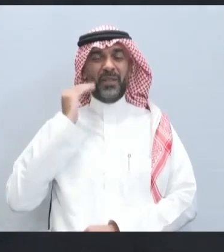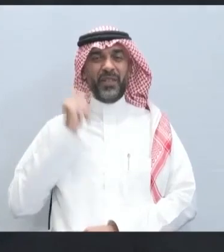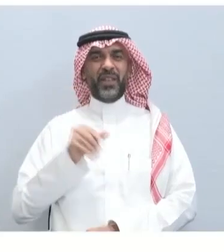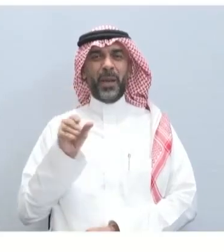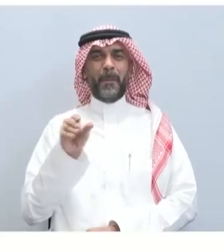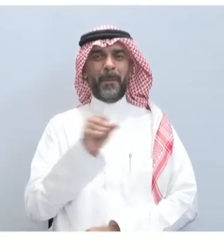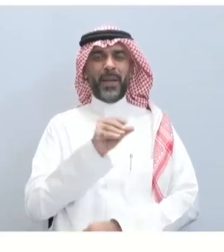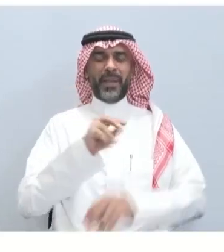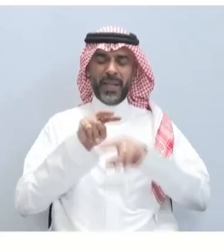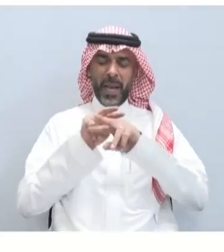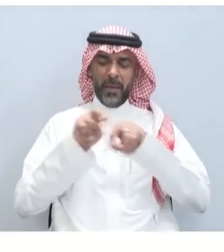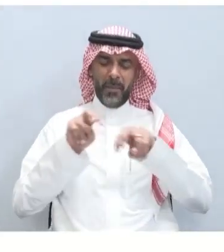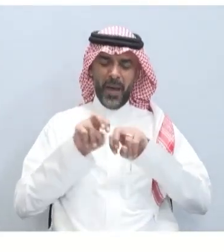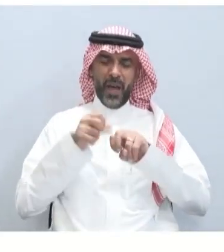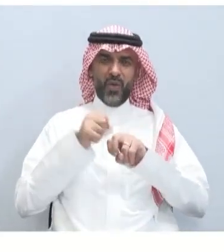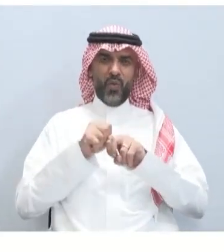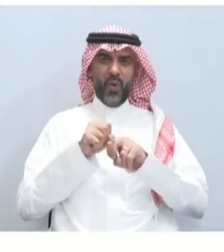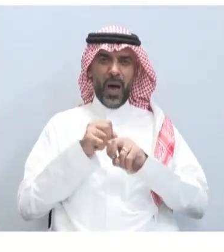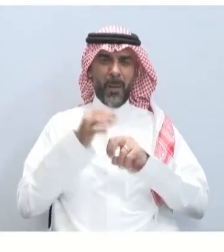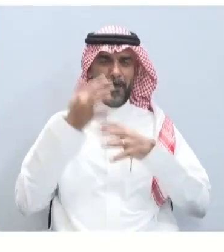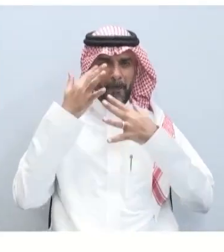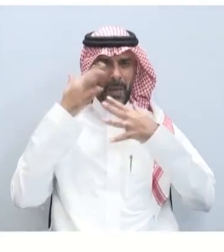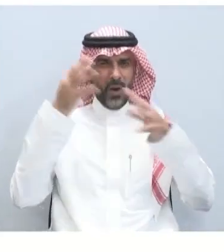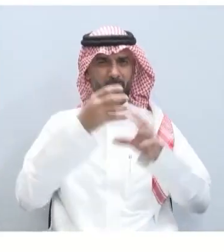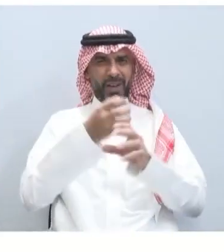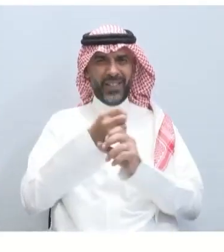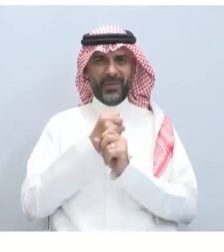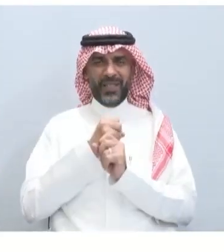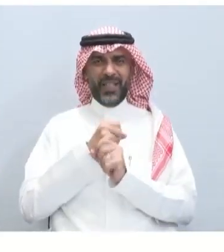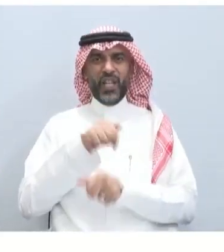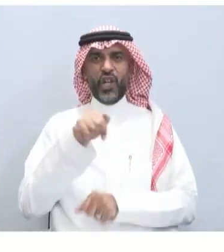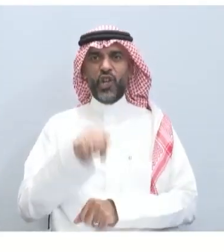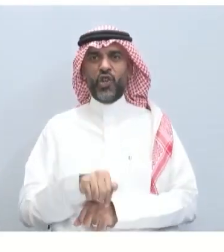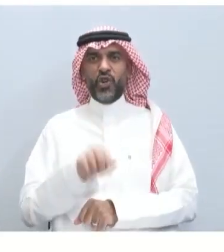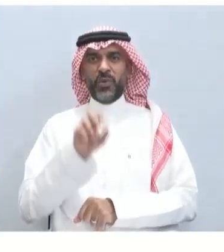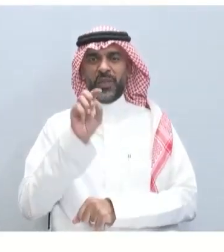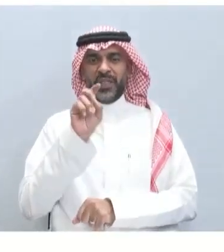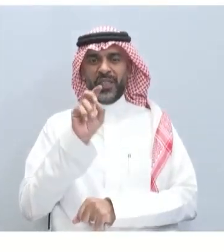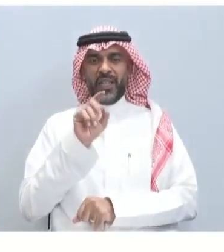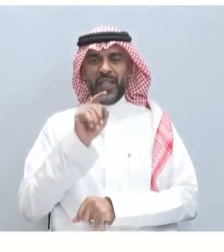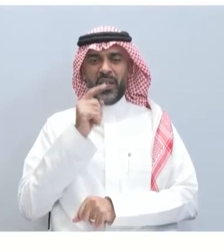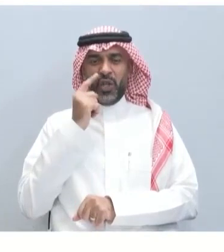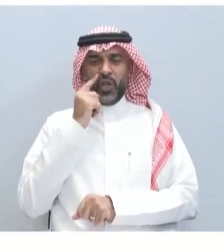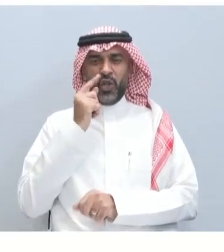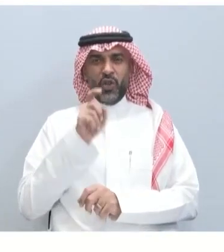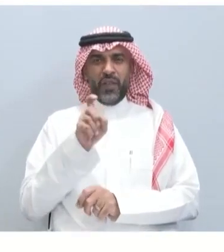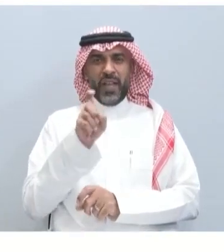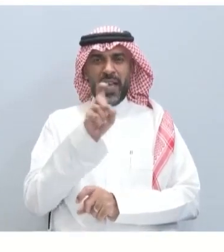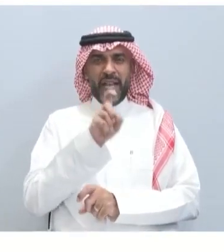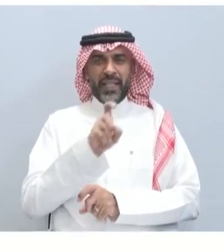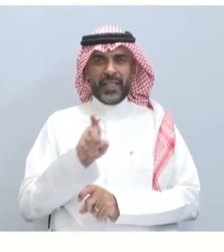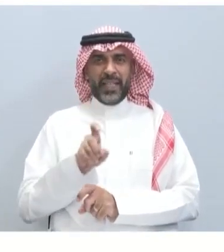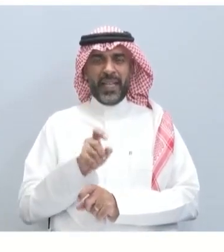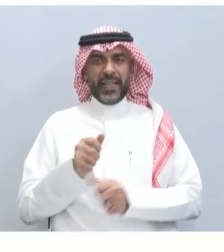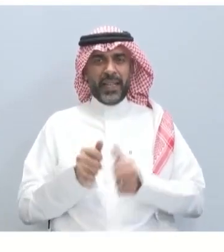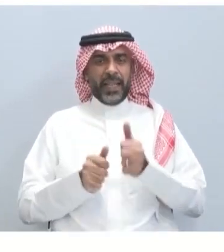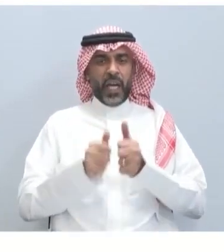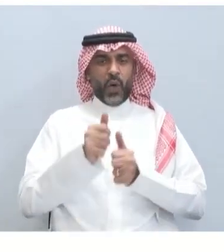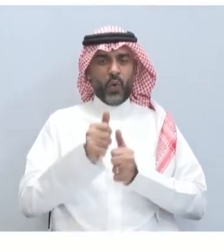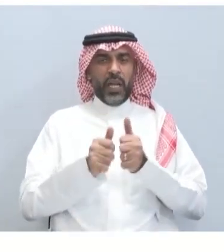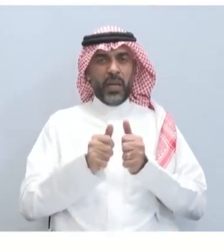البحث ومصادر المعلومات اليوم باذن الله سوف نتناول اسئله تقويم